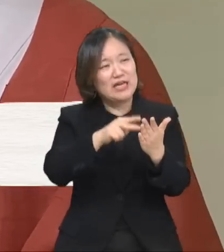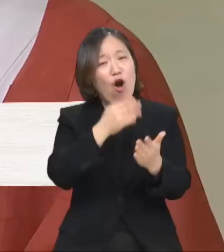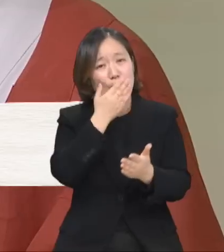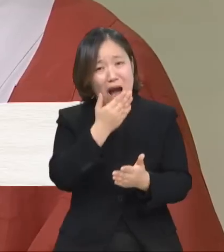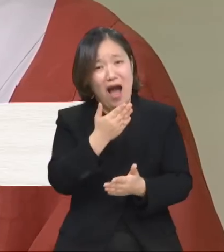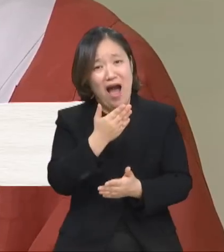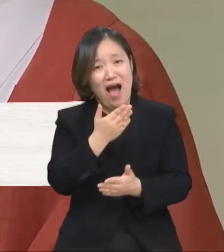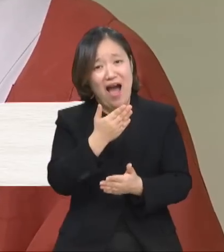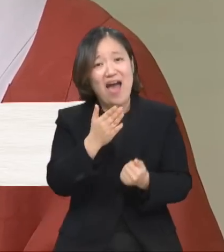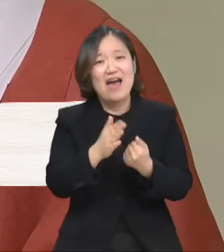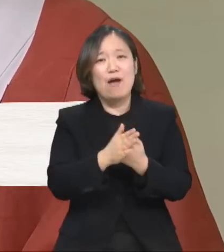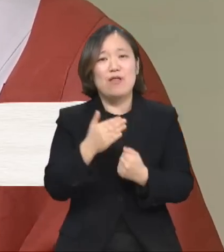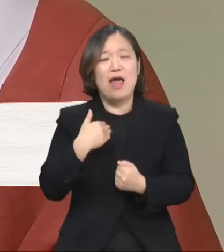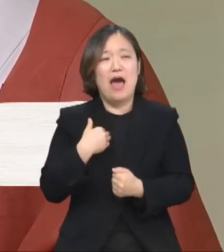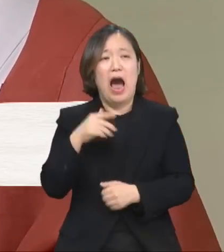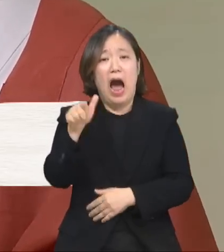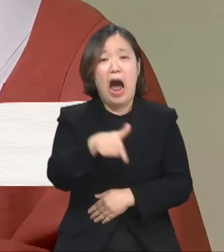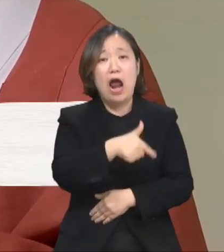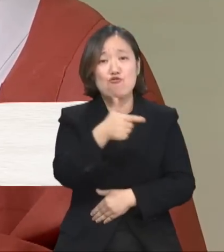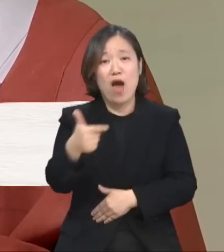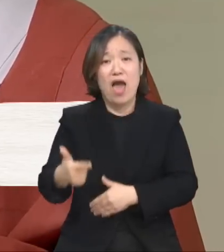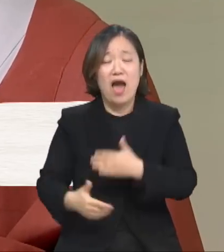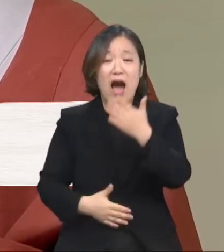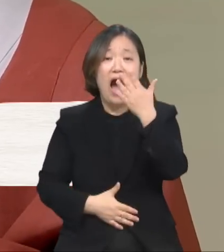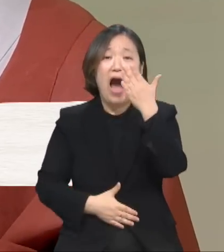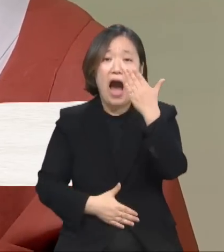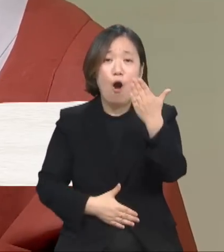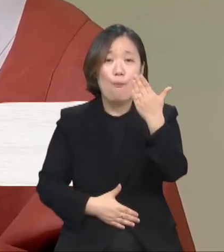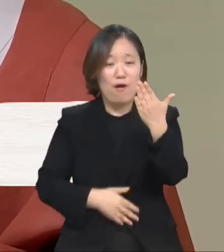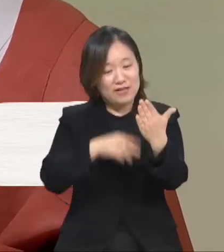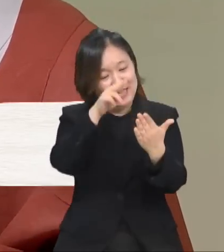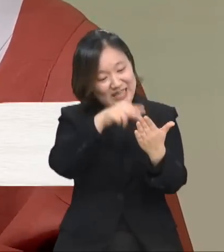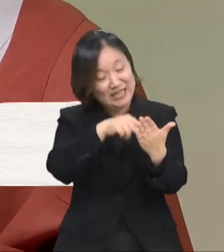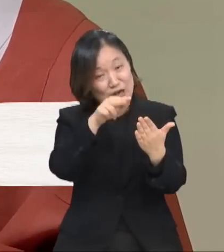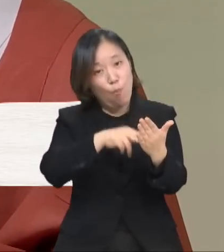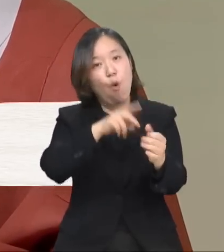9번씩 읽는 것을 목표로 했습니다